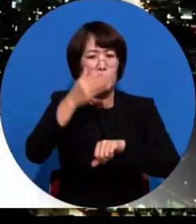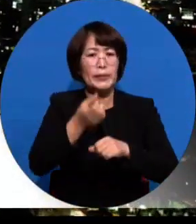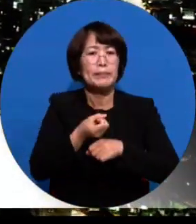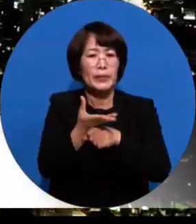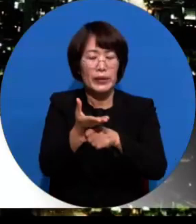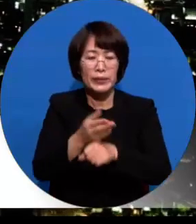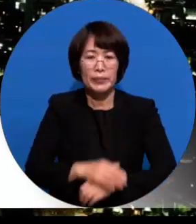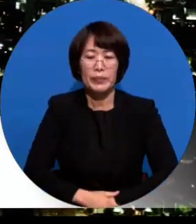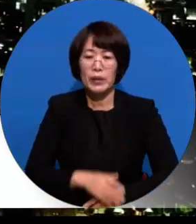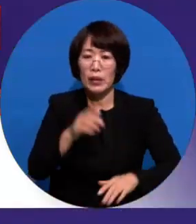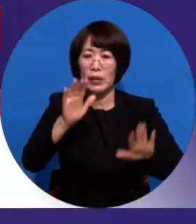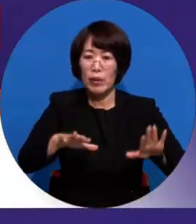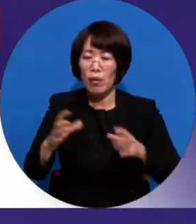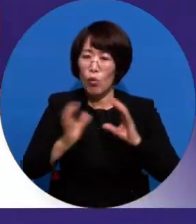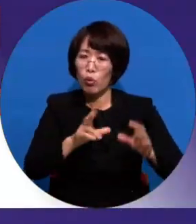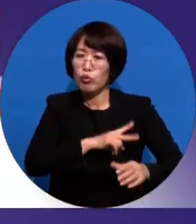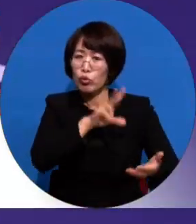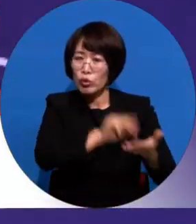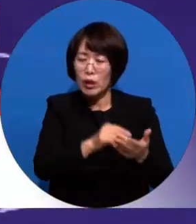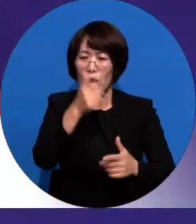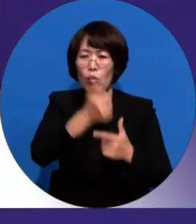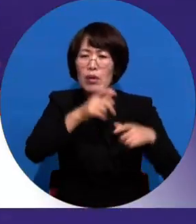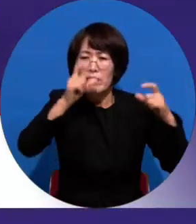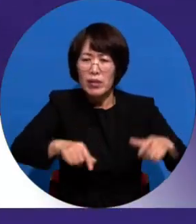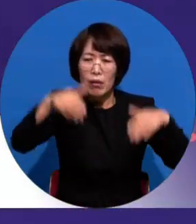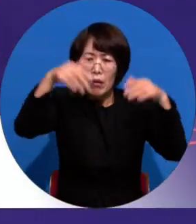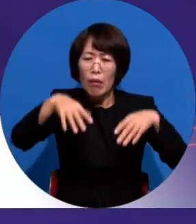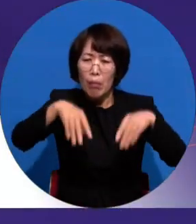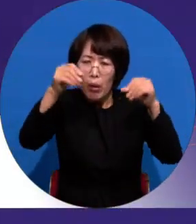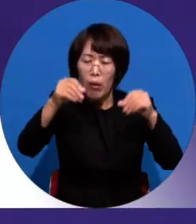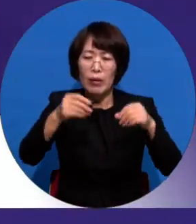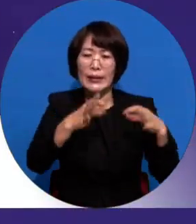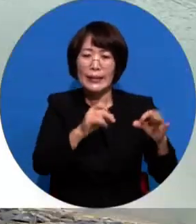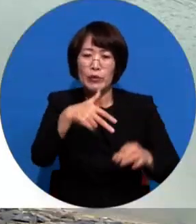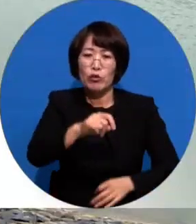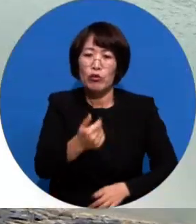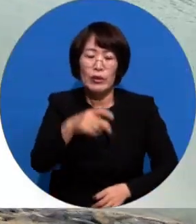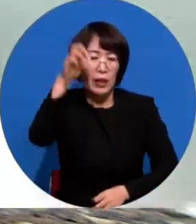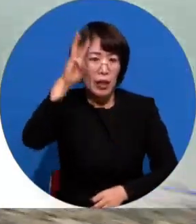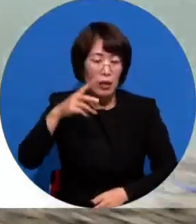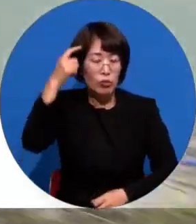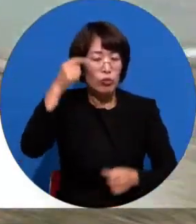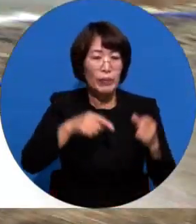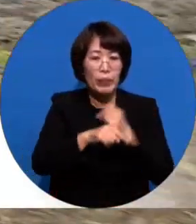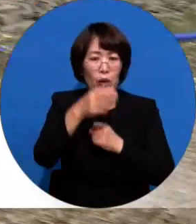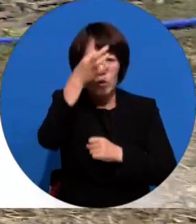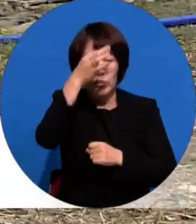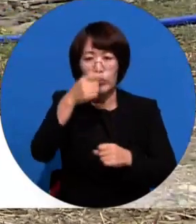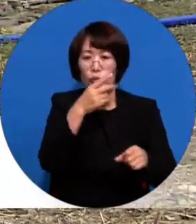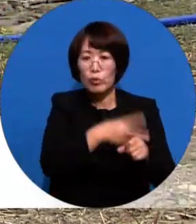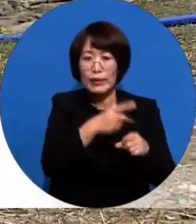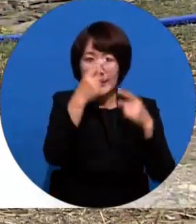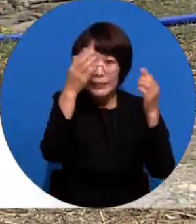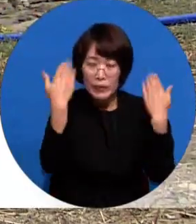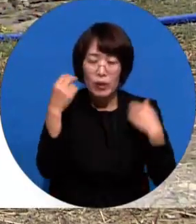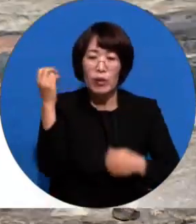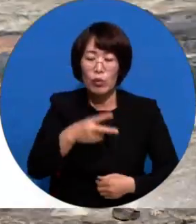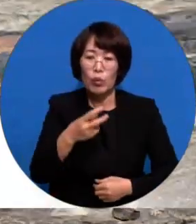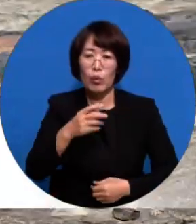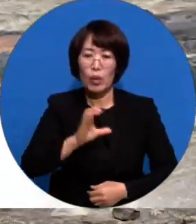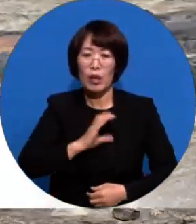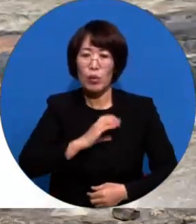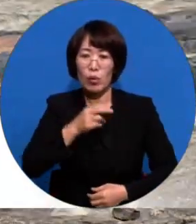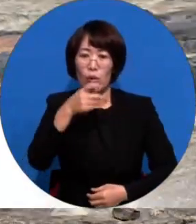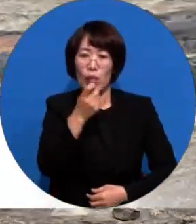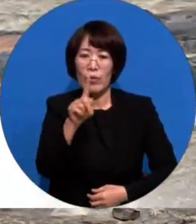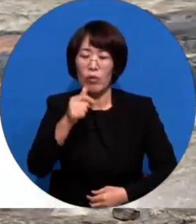이번 토론의 주제는 호남지역에 가뭄으로 김준하 광주 과기원 교수와 박창근 가톨릭